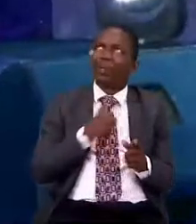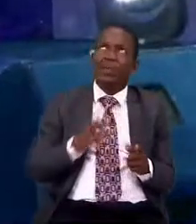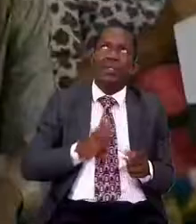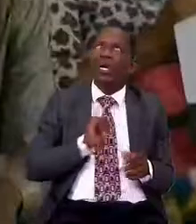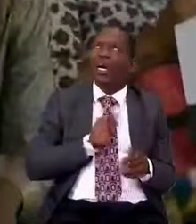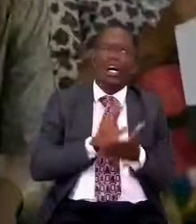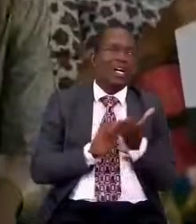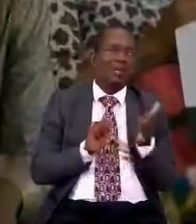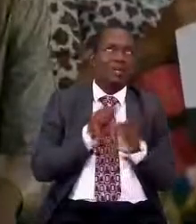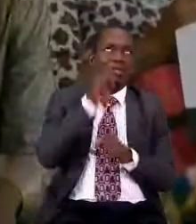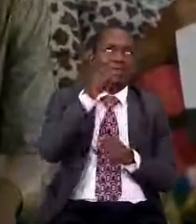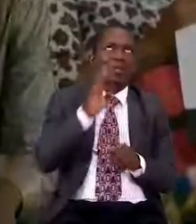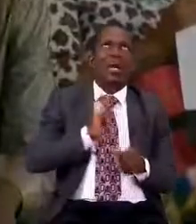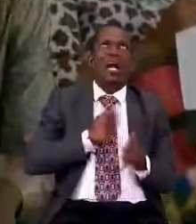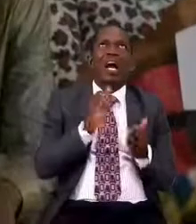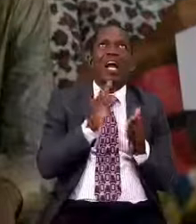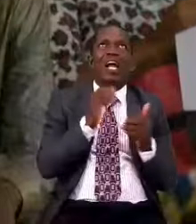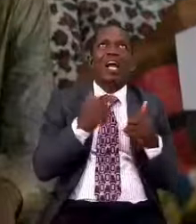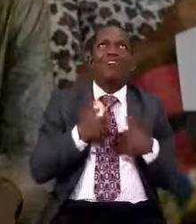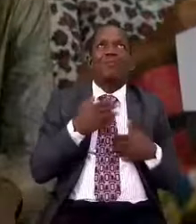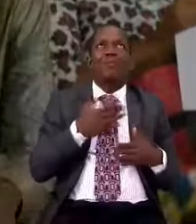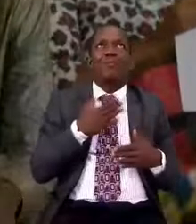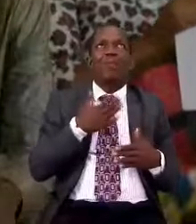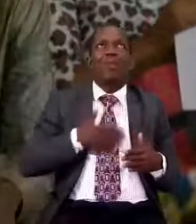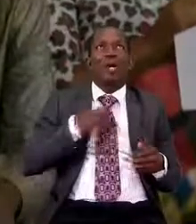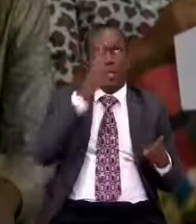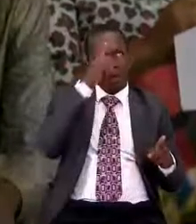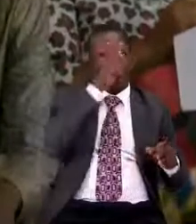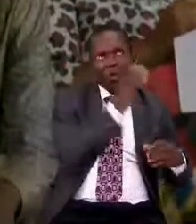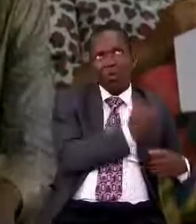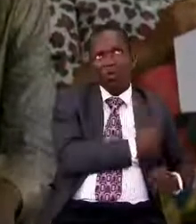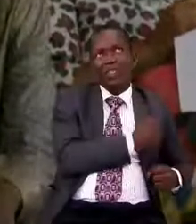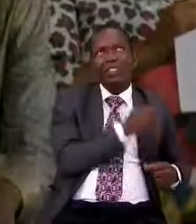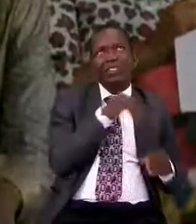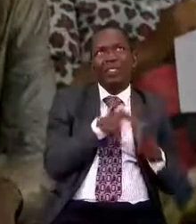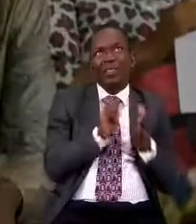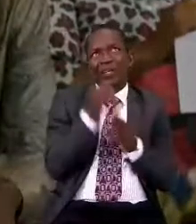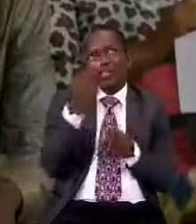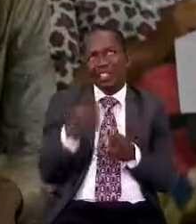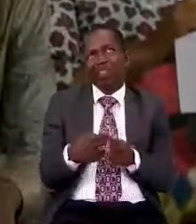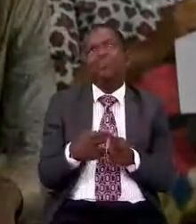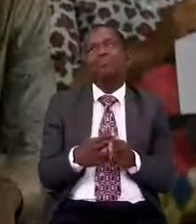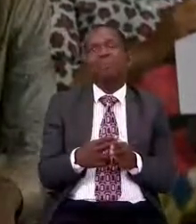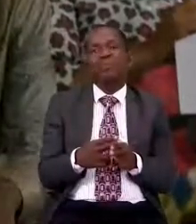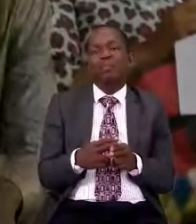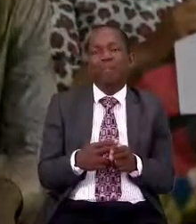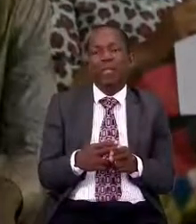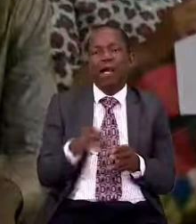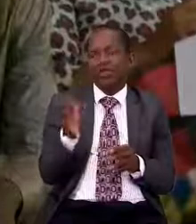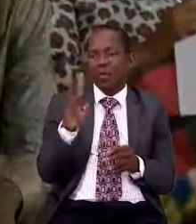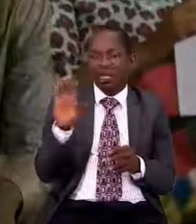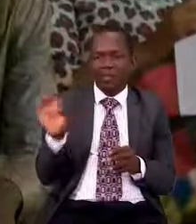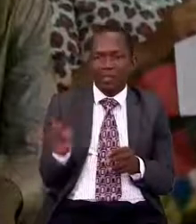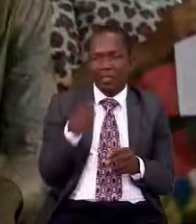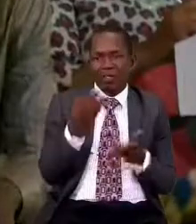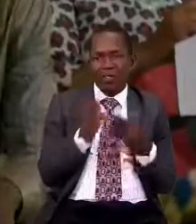Lève ta main et tiens-toi debout où que tu te trouves. Parce que le pardon là te sera donné maintenant. Et